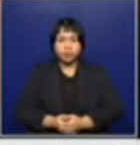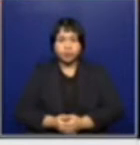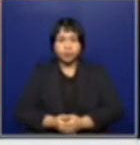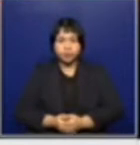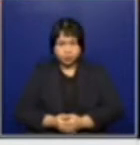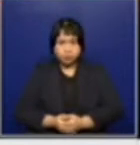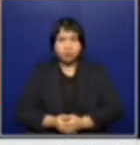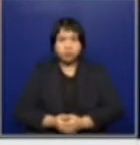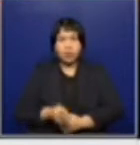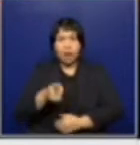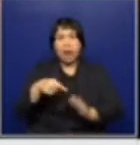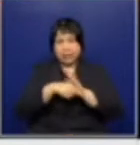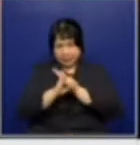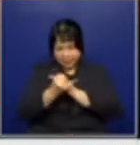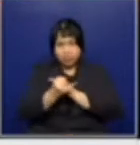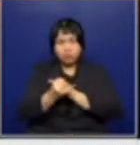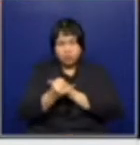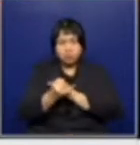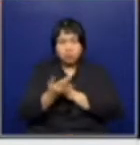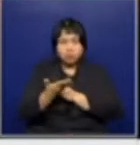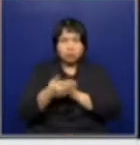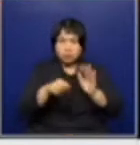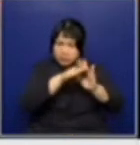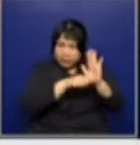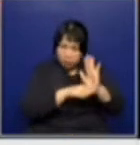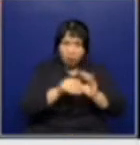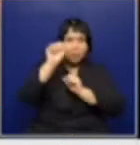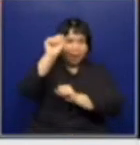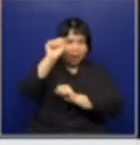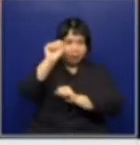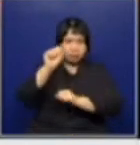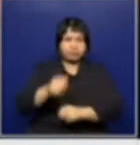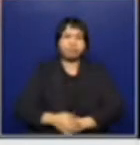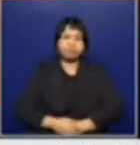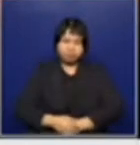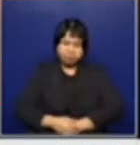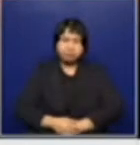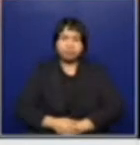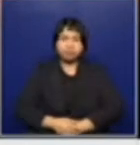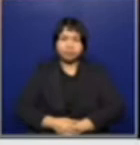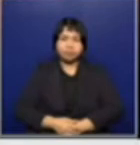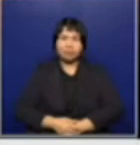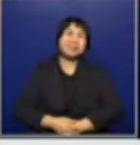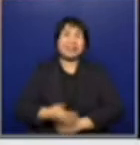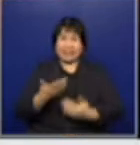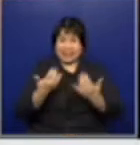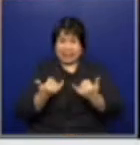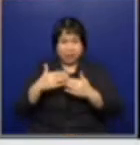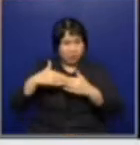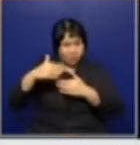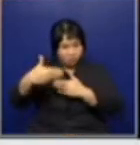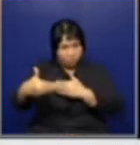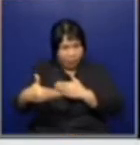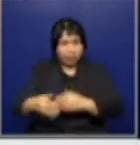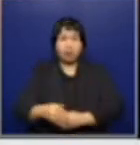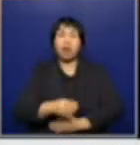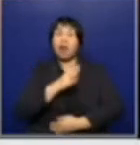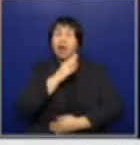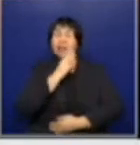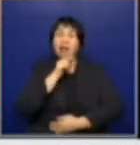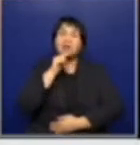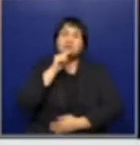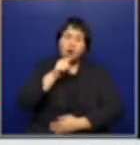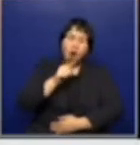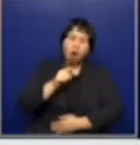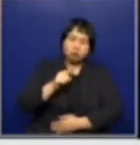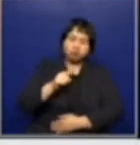และก็ที่จันทบุรีในอยู่ขั้นตอนการปิดประกาศชี้แจงบอกอยู่ในขั้นตอนปิดประกาศหลังจากนี้นะครับถ้าไม่มีการร้องคัดค้านก็